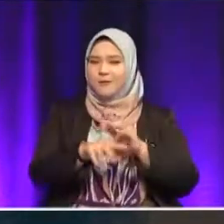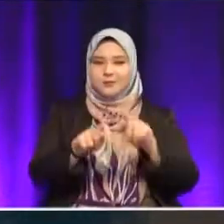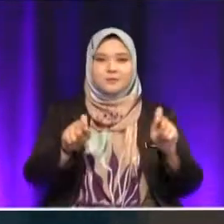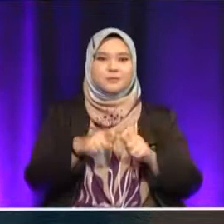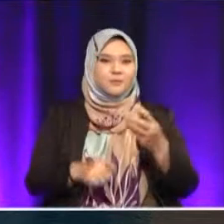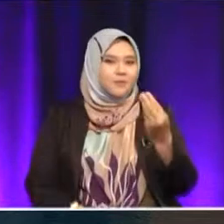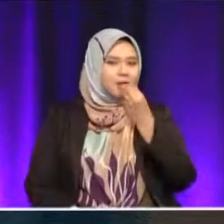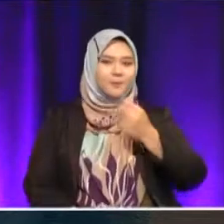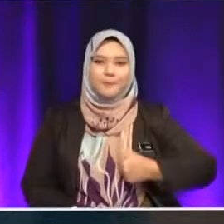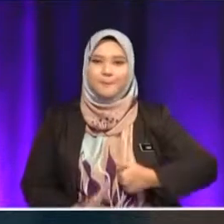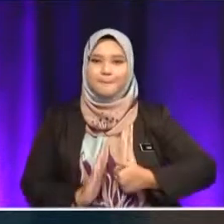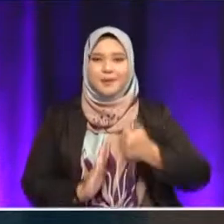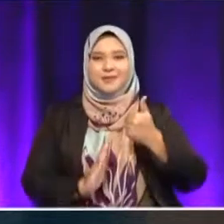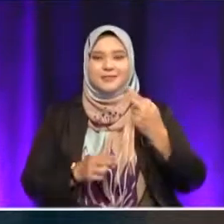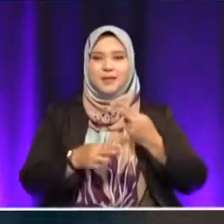gastronomis